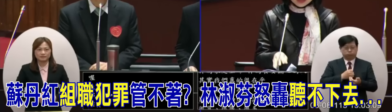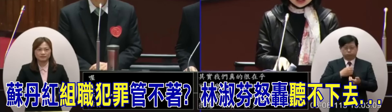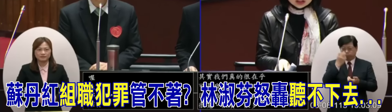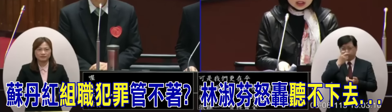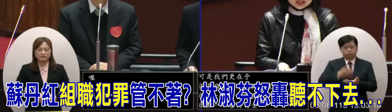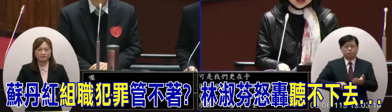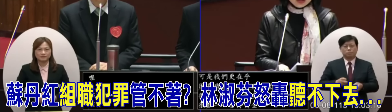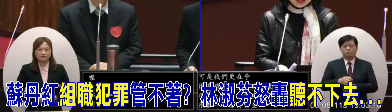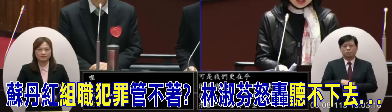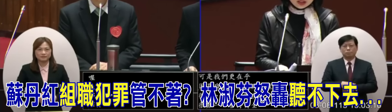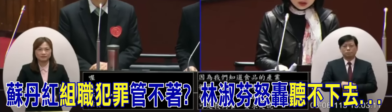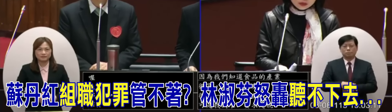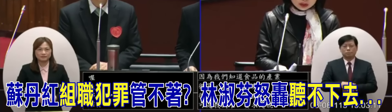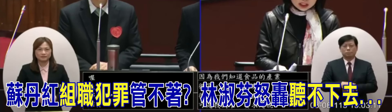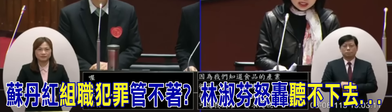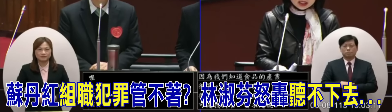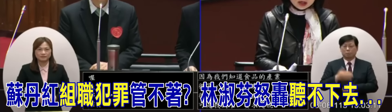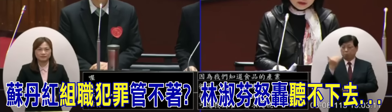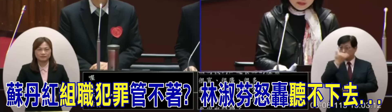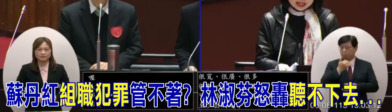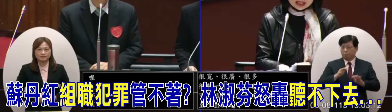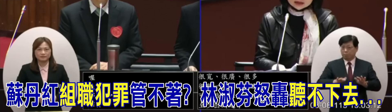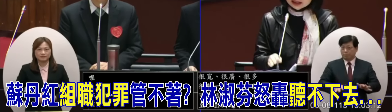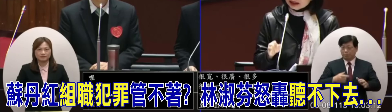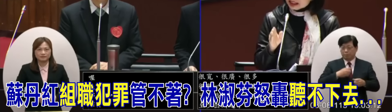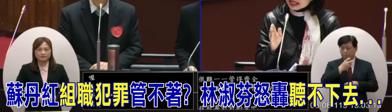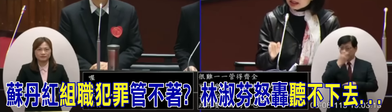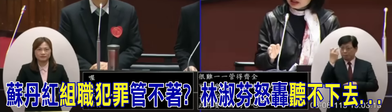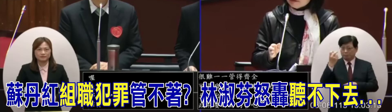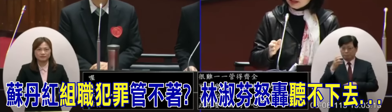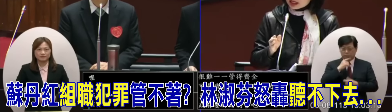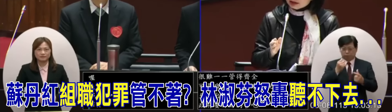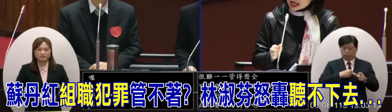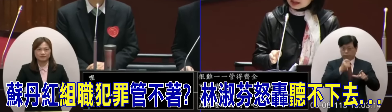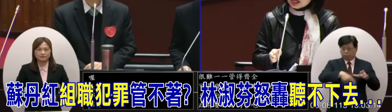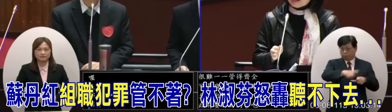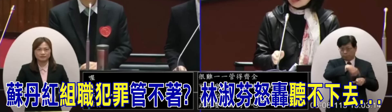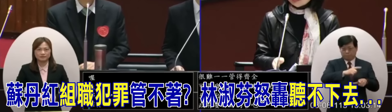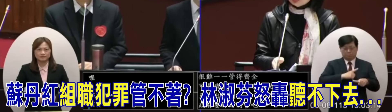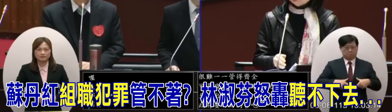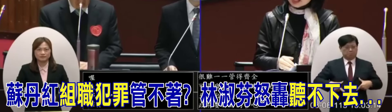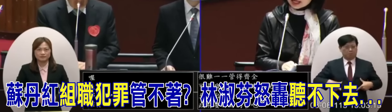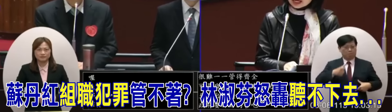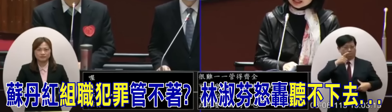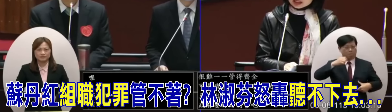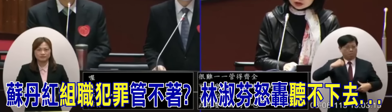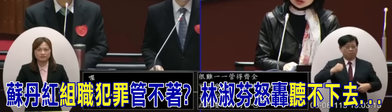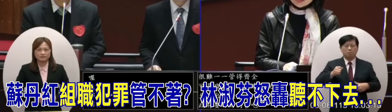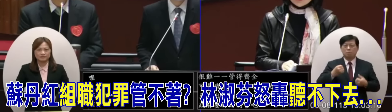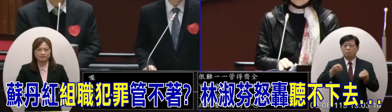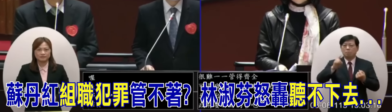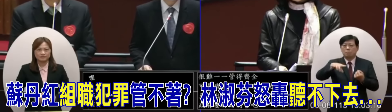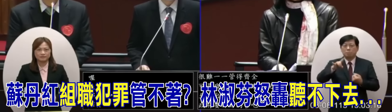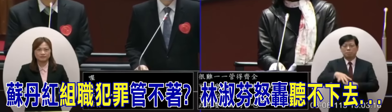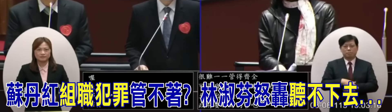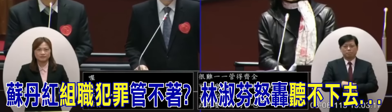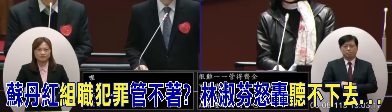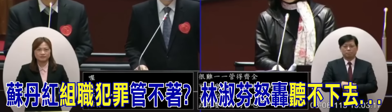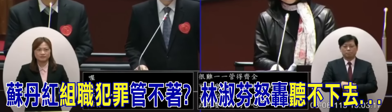管。可是呢，今天呢，我们看到业者非常胆大包天，在哪里你知道